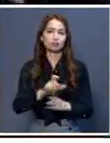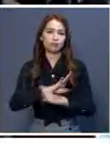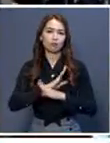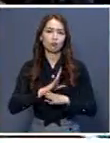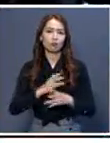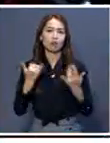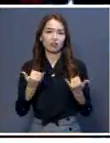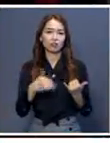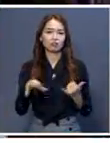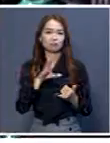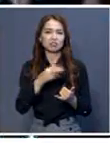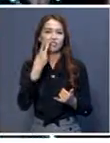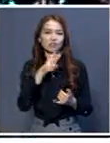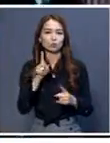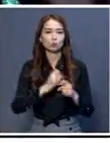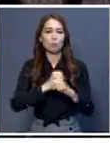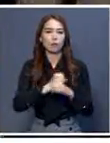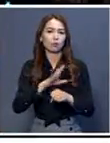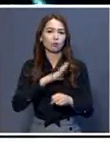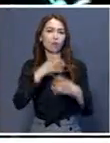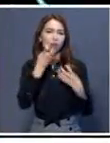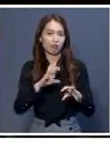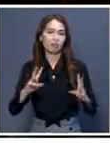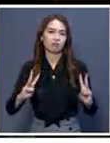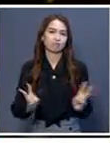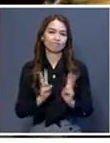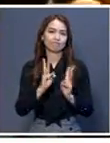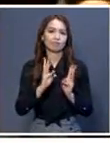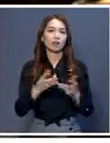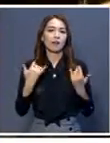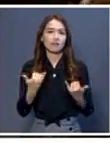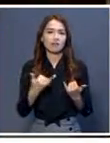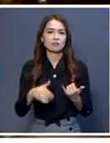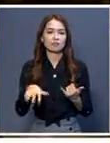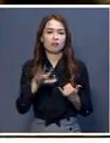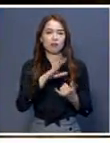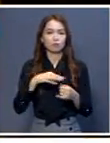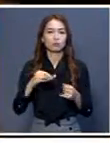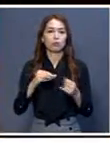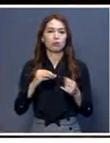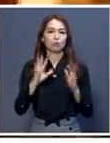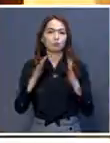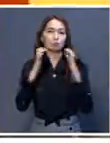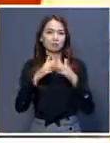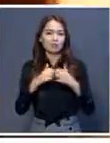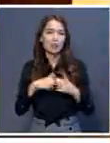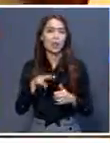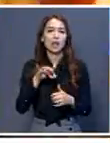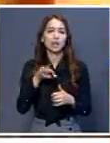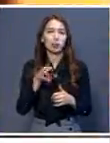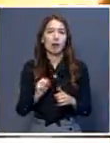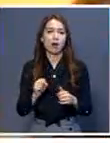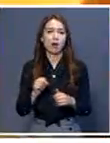Куәгерлердің сөзінше, от көліктің моторында тұтанып, лезде салонға тараған. Қазір апаттың себебі тергеліп жатыр. Лима мэрі